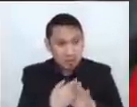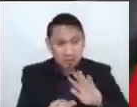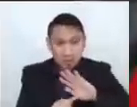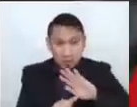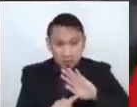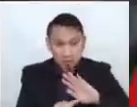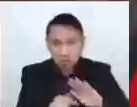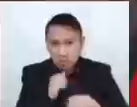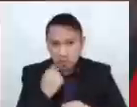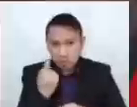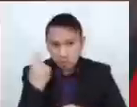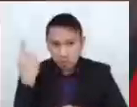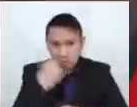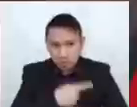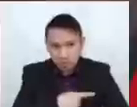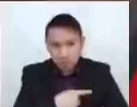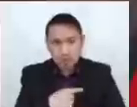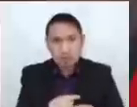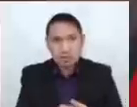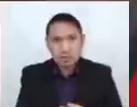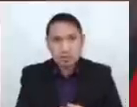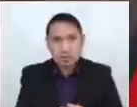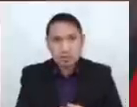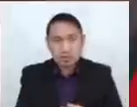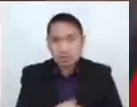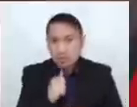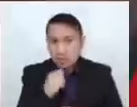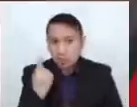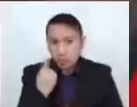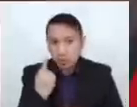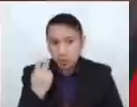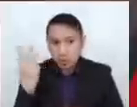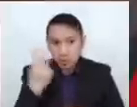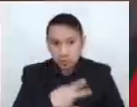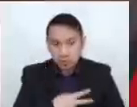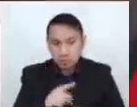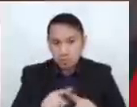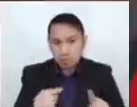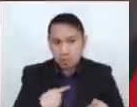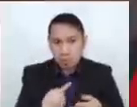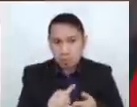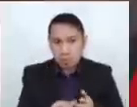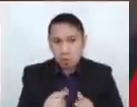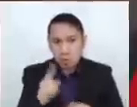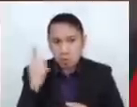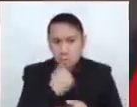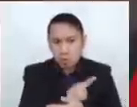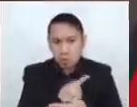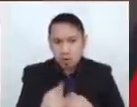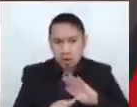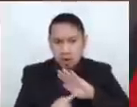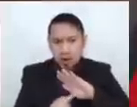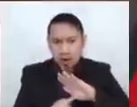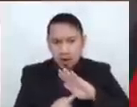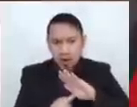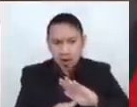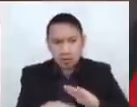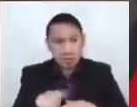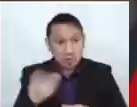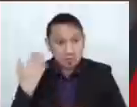Mm-hmm. Hindi 2 days. One week transport strike yan. Walang gumagalaw. One